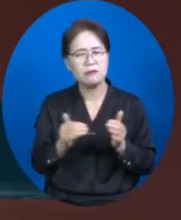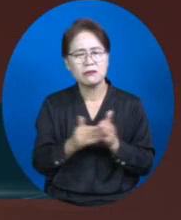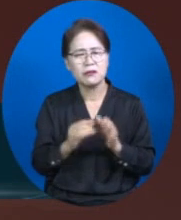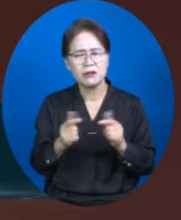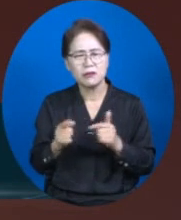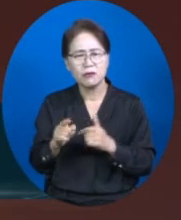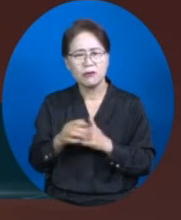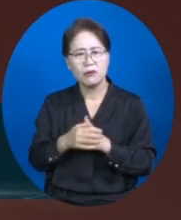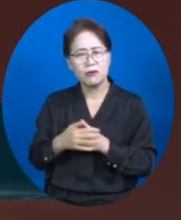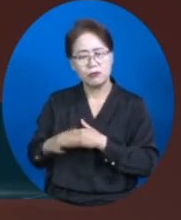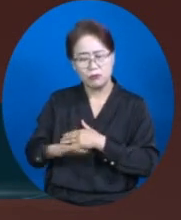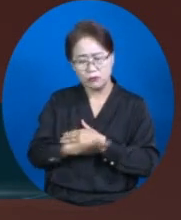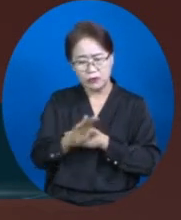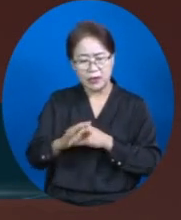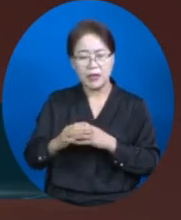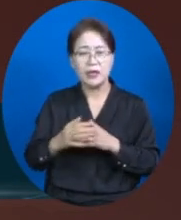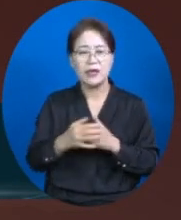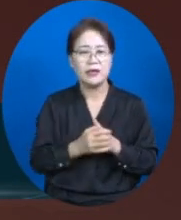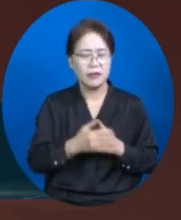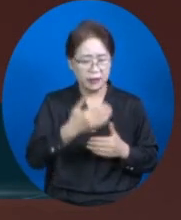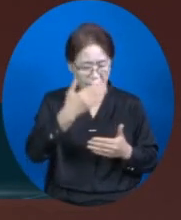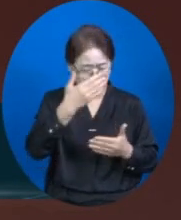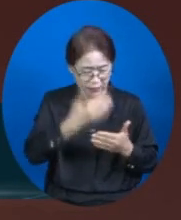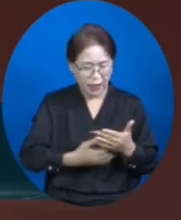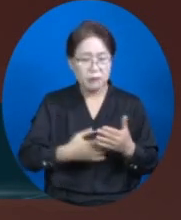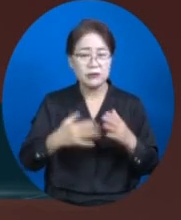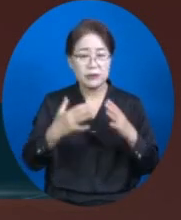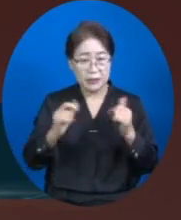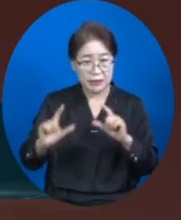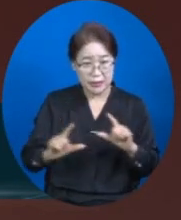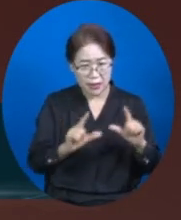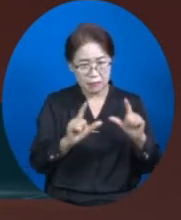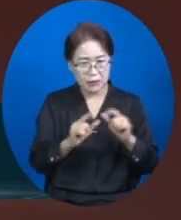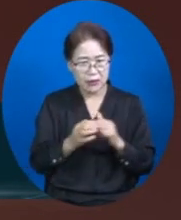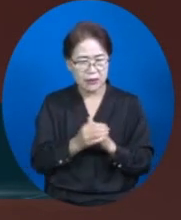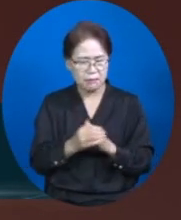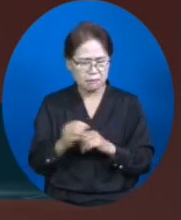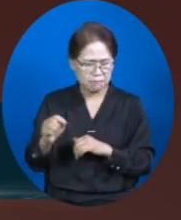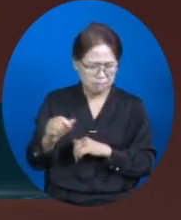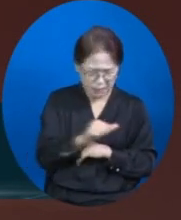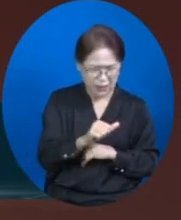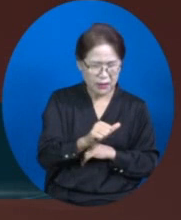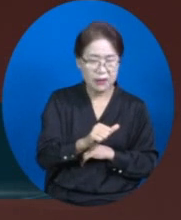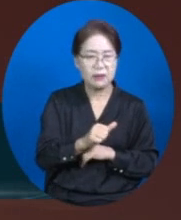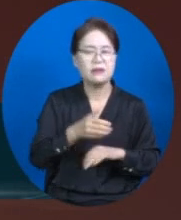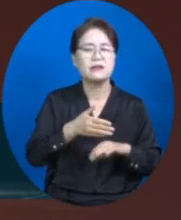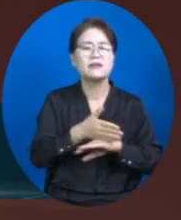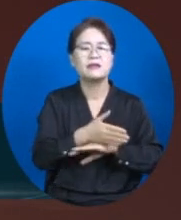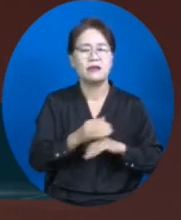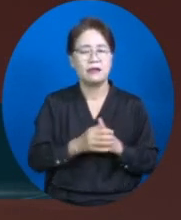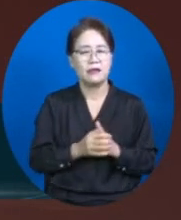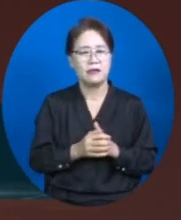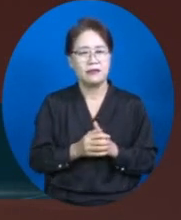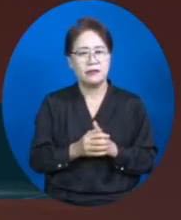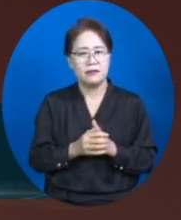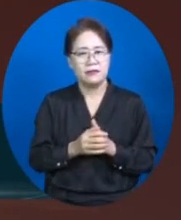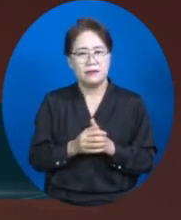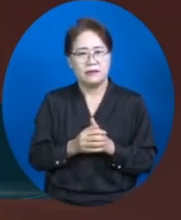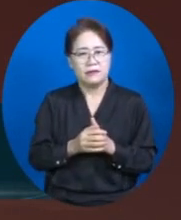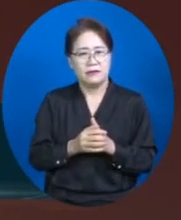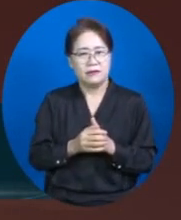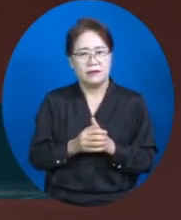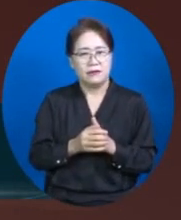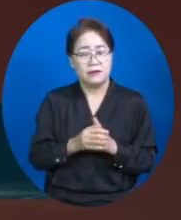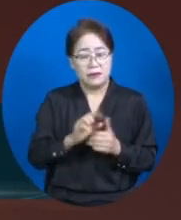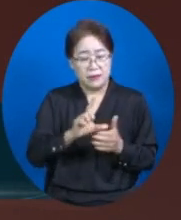아니라 우리의 인생의 남은 날들이 신속히 날아간다는 거예요 여러분 인생의 나이에 따라서 시간의